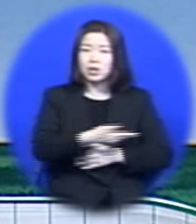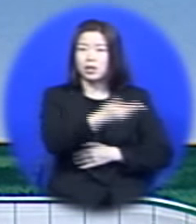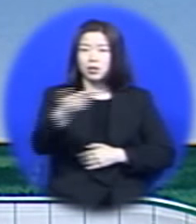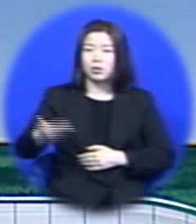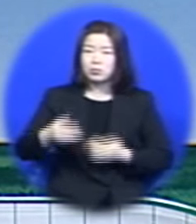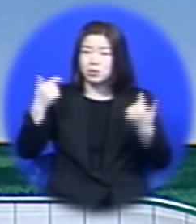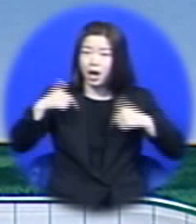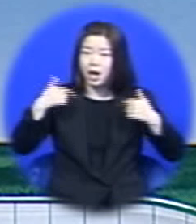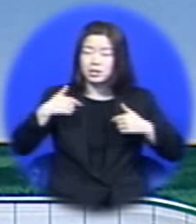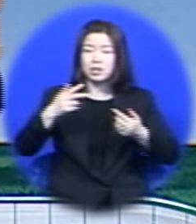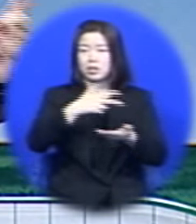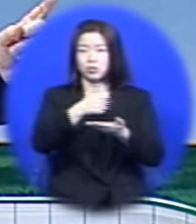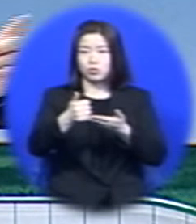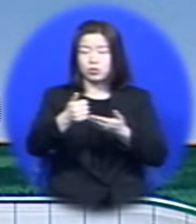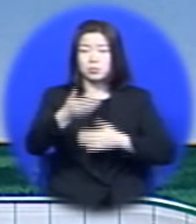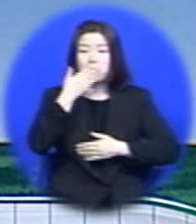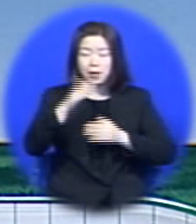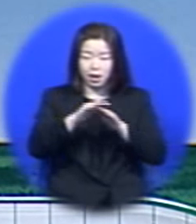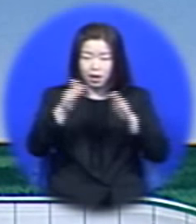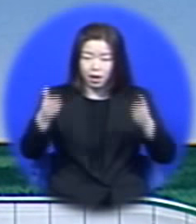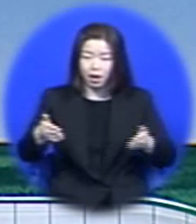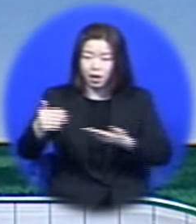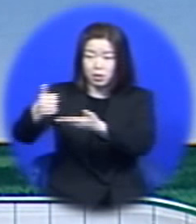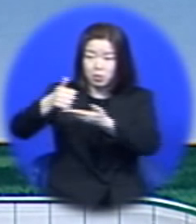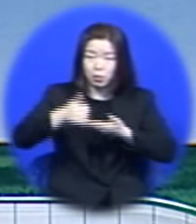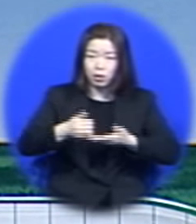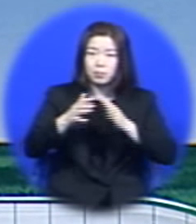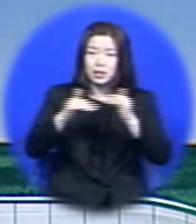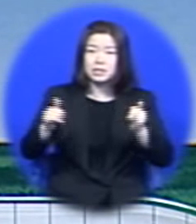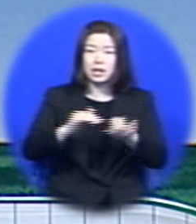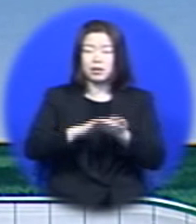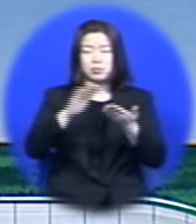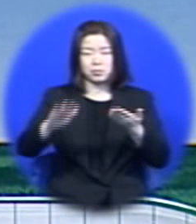늘 주님의 식탁에 초대받은 사람이에요.